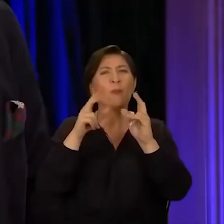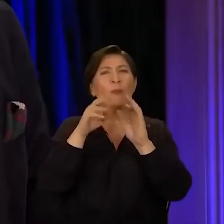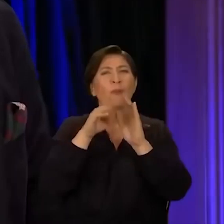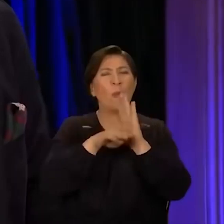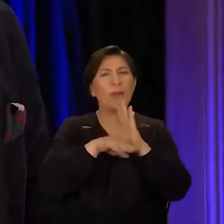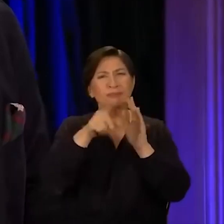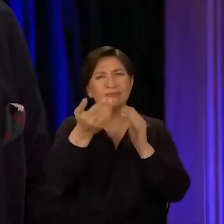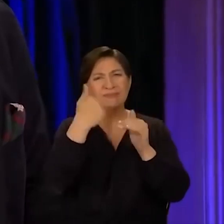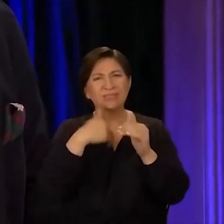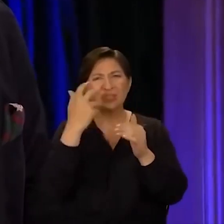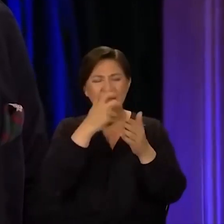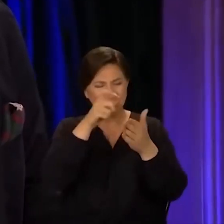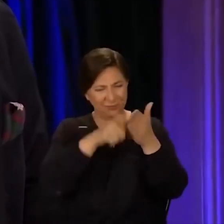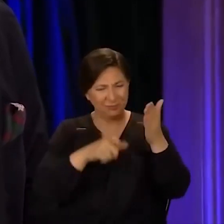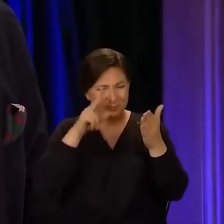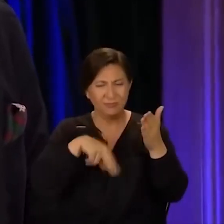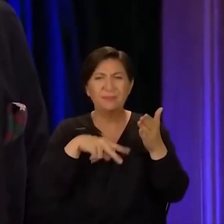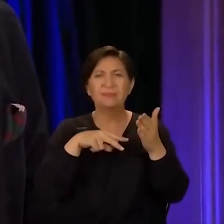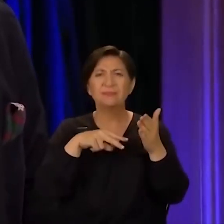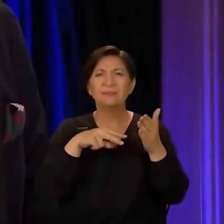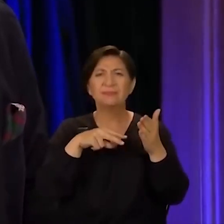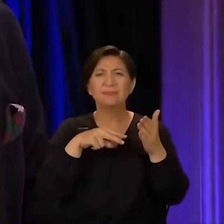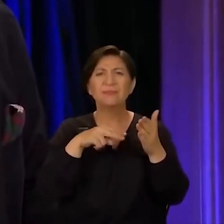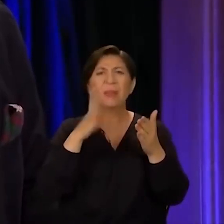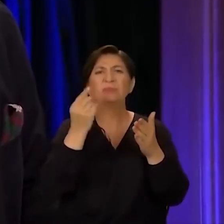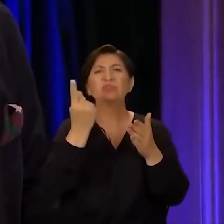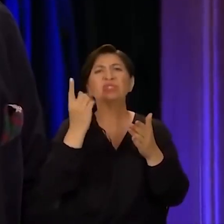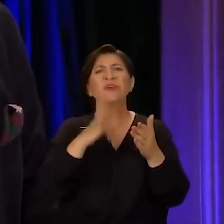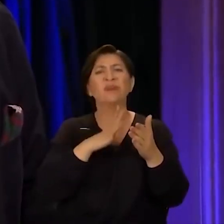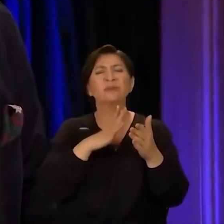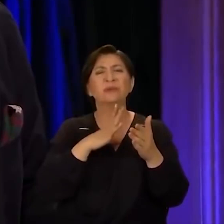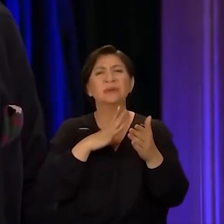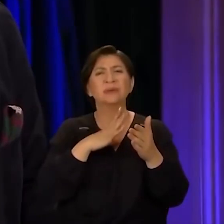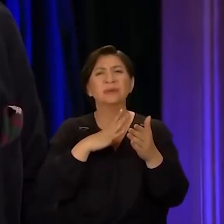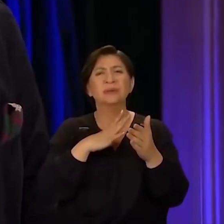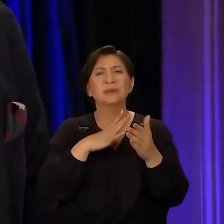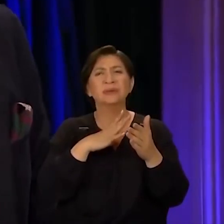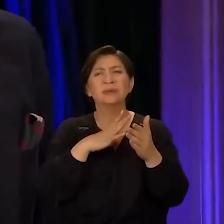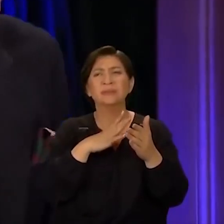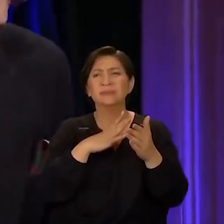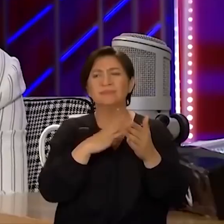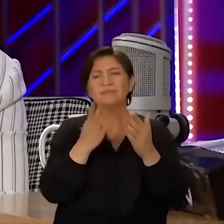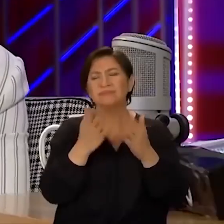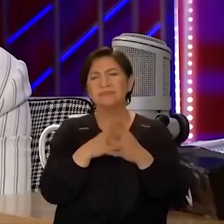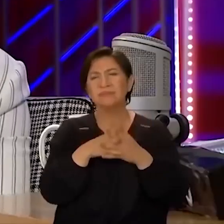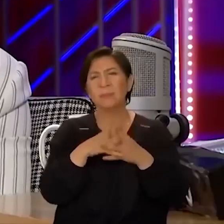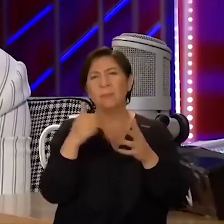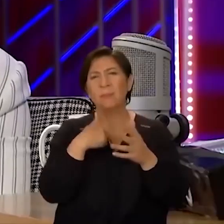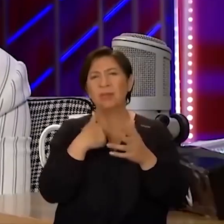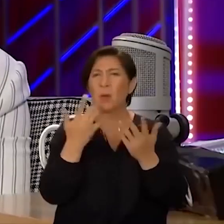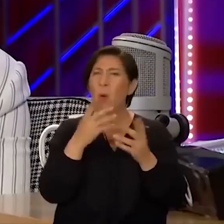programında şarkının sözlerine bakmıştık hepsi hepsinde bir şey vardı yani ne bileyim